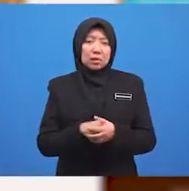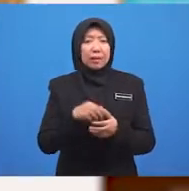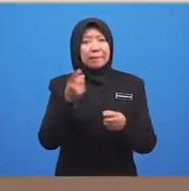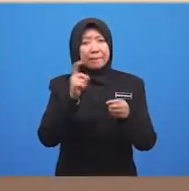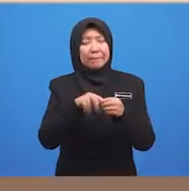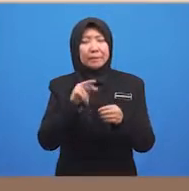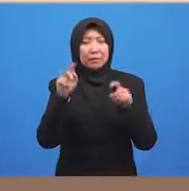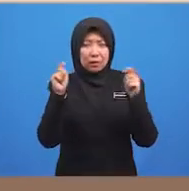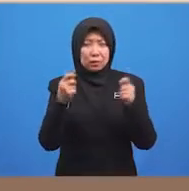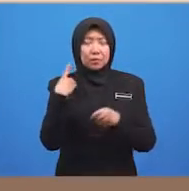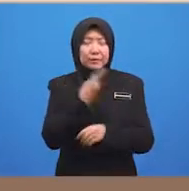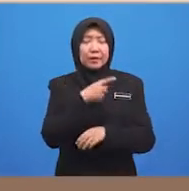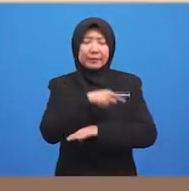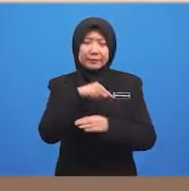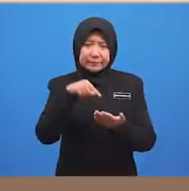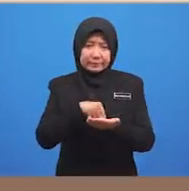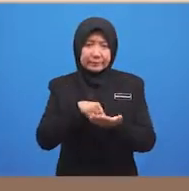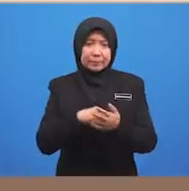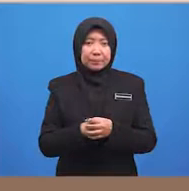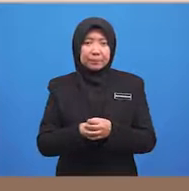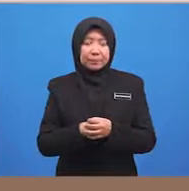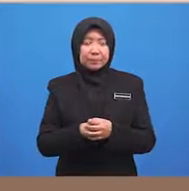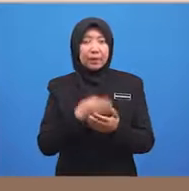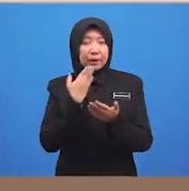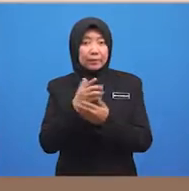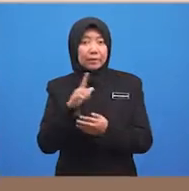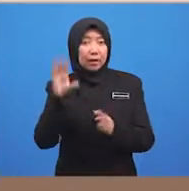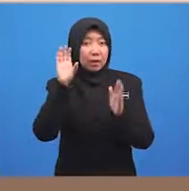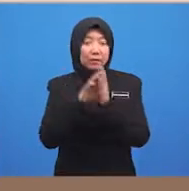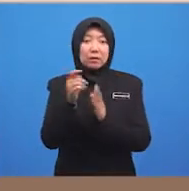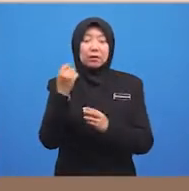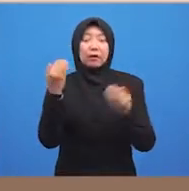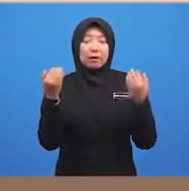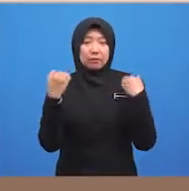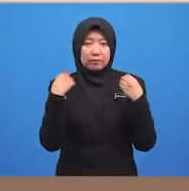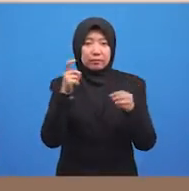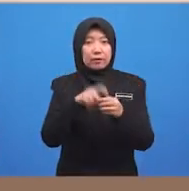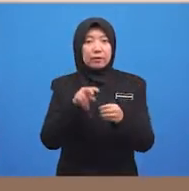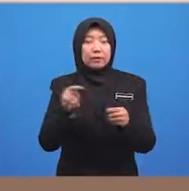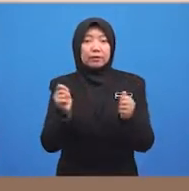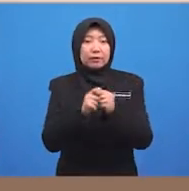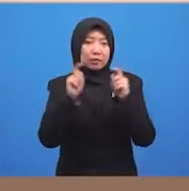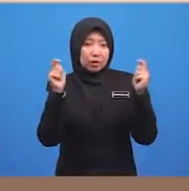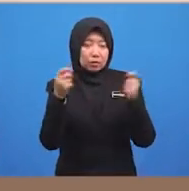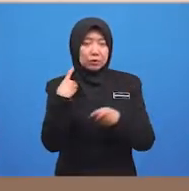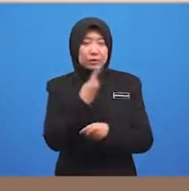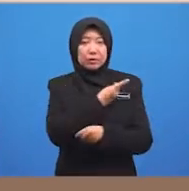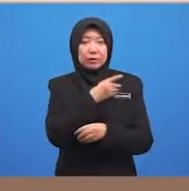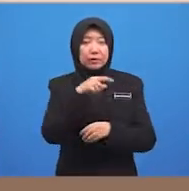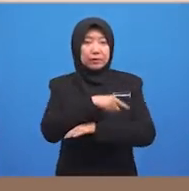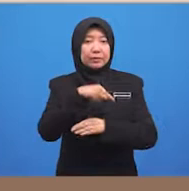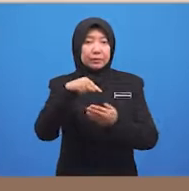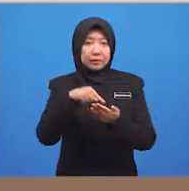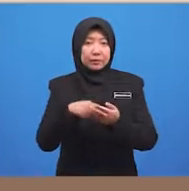ini? Baiklah murid-murid, gambar yang dipaparkan tadi ada kaitan dengan tajuk hari ini iaitu Hidupan Liar